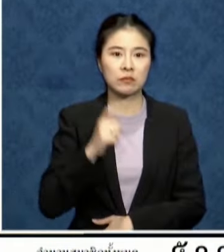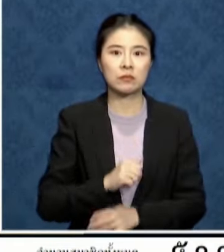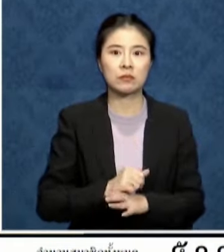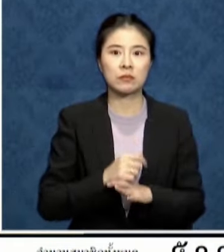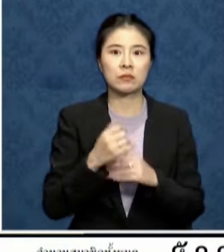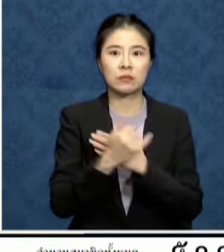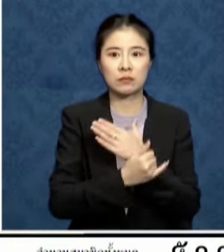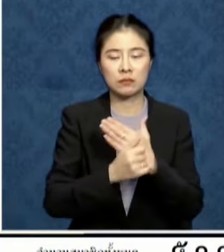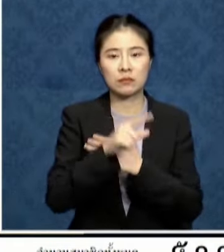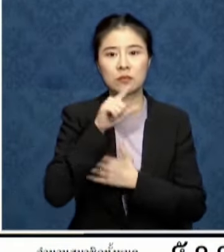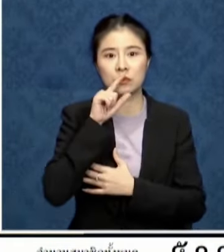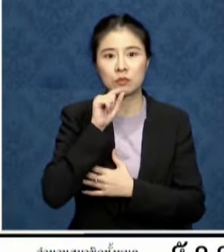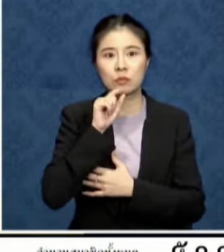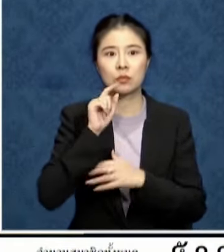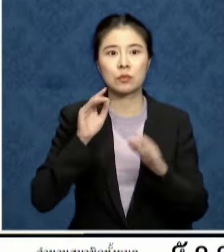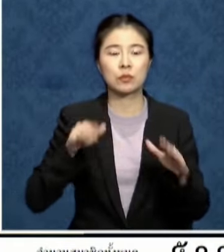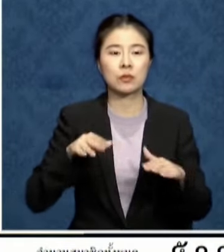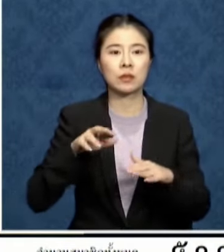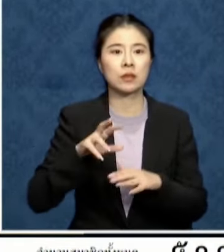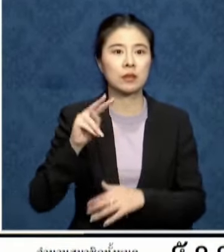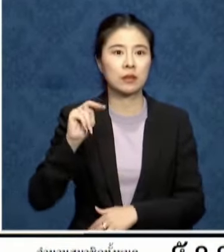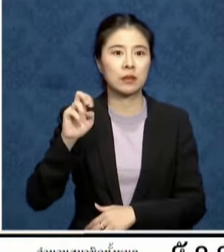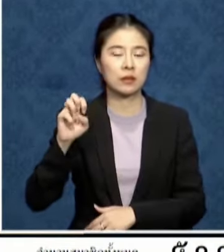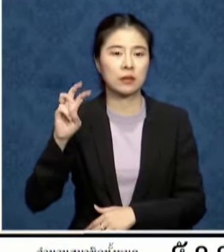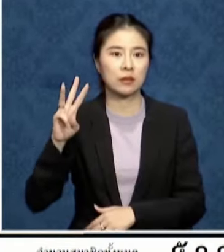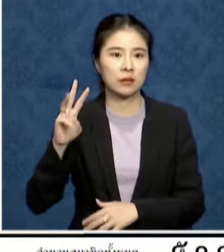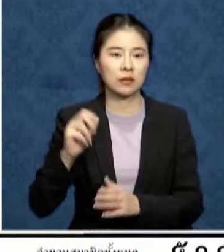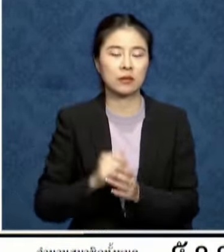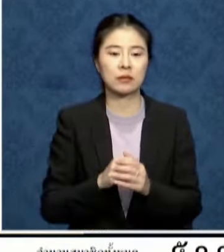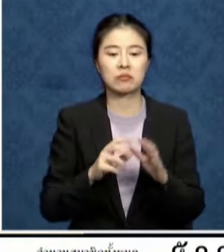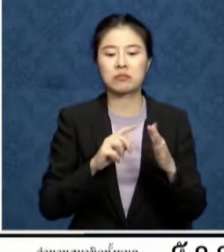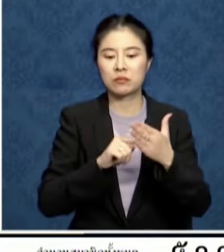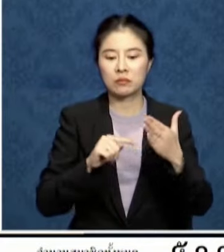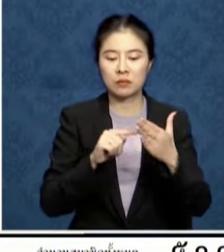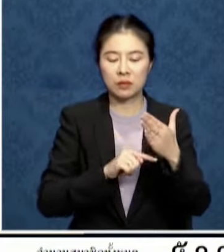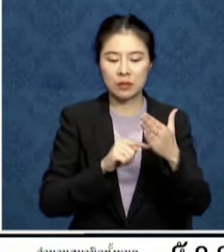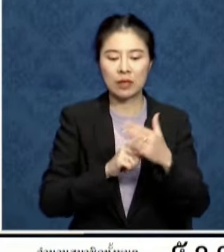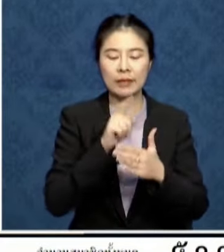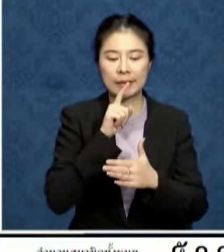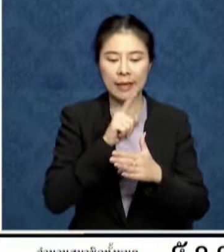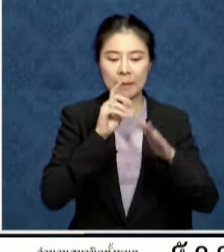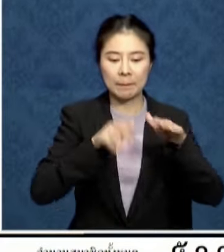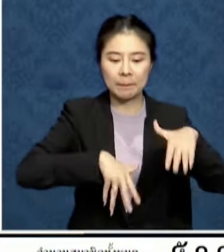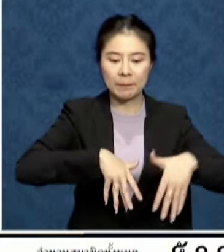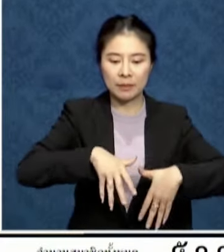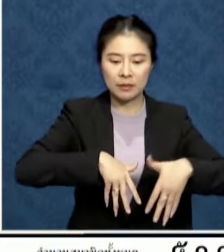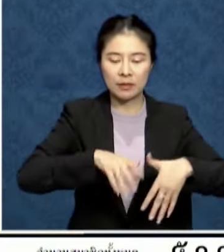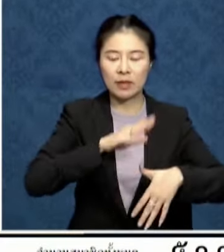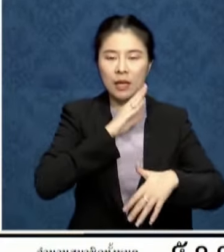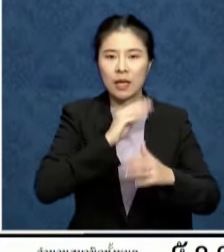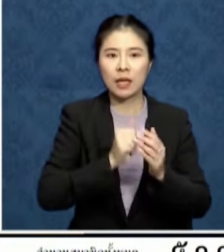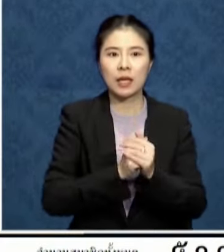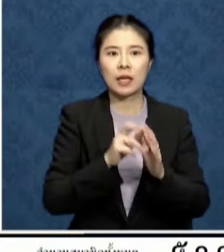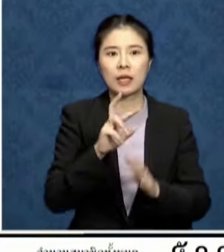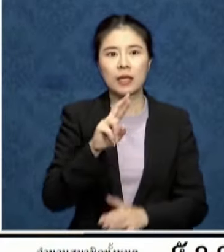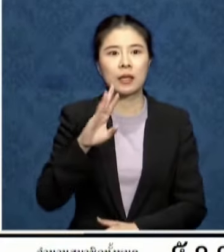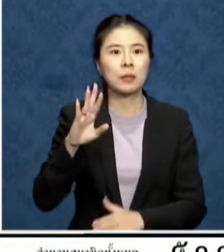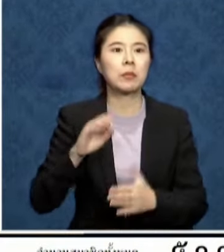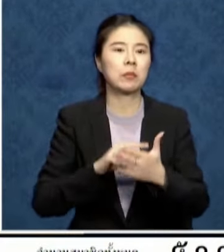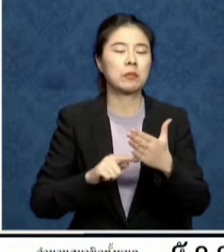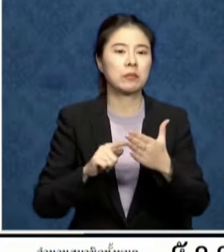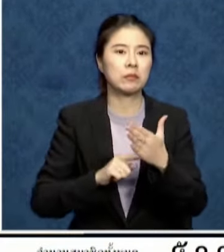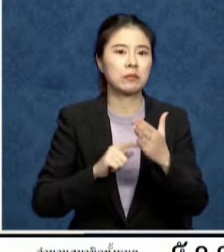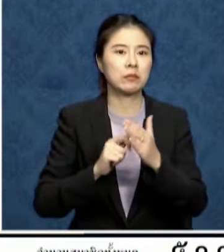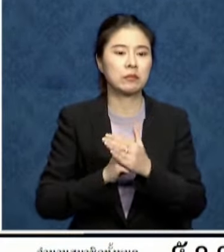เกี่ยวกับเรื่องของระบบเลือกตั้งครับที่มีการถามประชาชนในนิวซีแลนด์ว่าหากจะมีการเปลี่ยนระบบเลือกตั้งนั้นอยากจะใช้ระบบเลือกตั้งแบบไหน